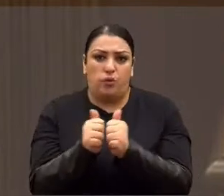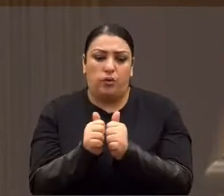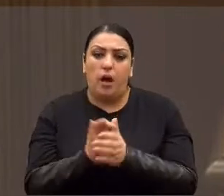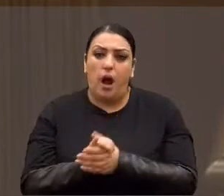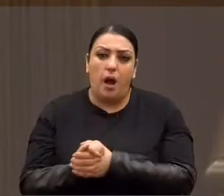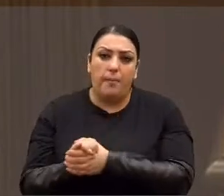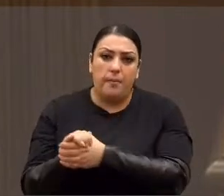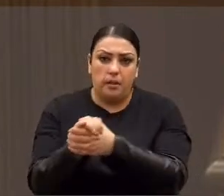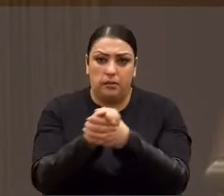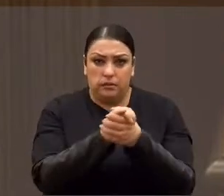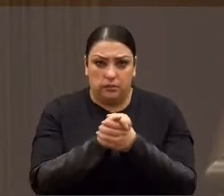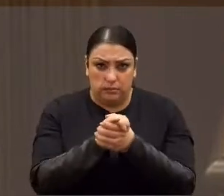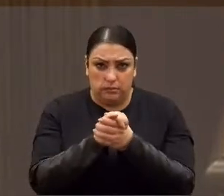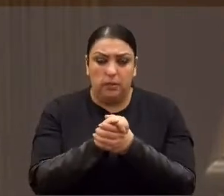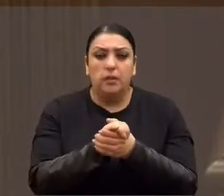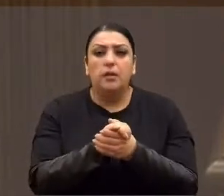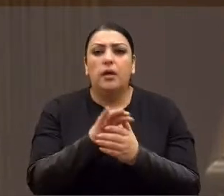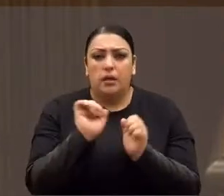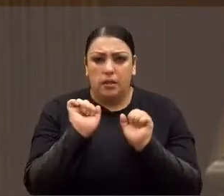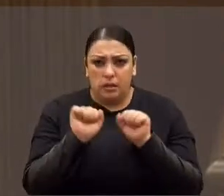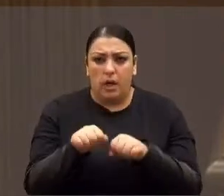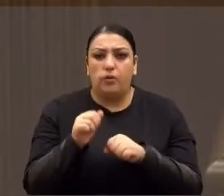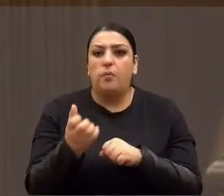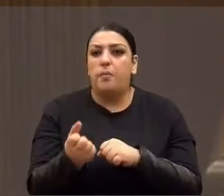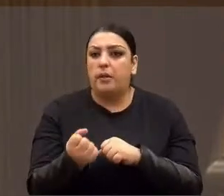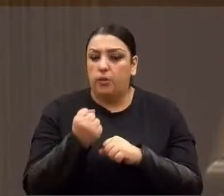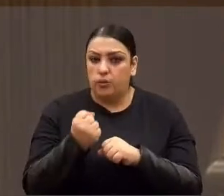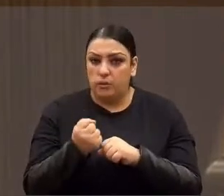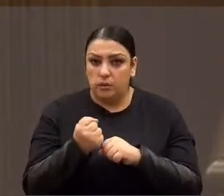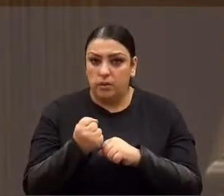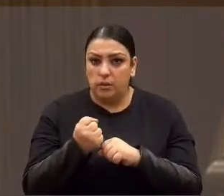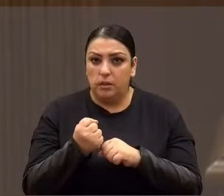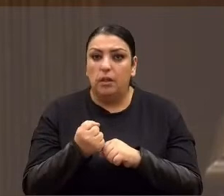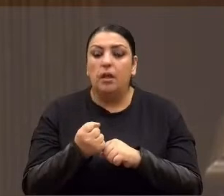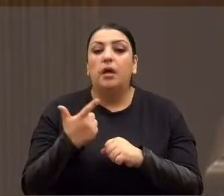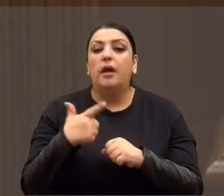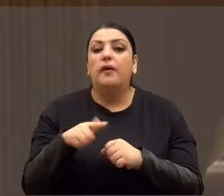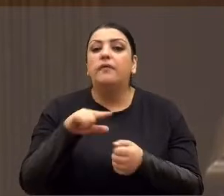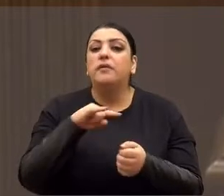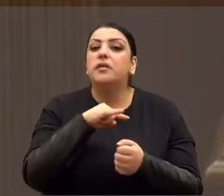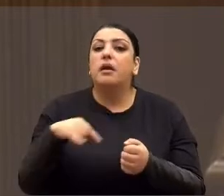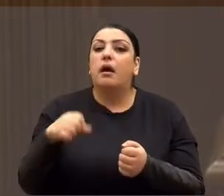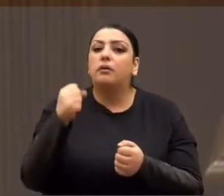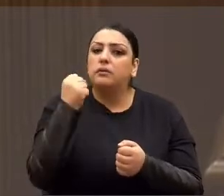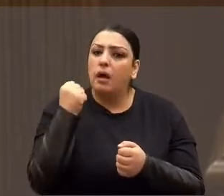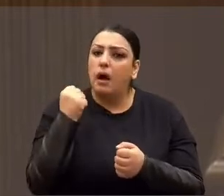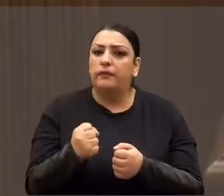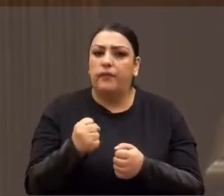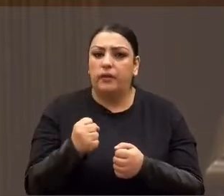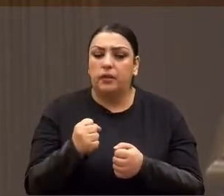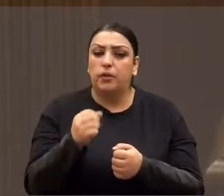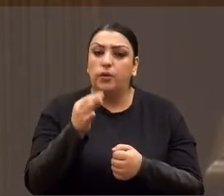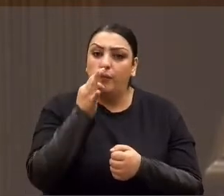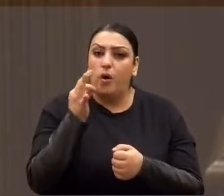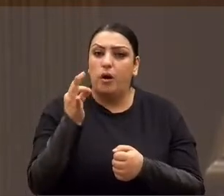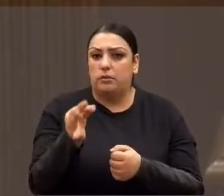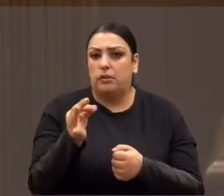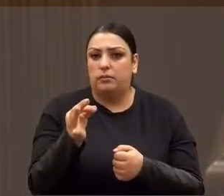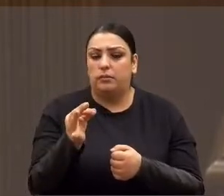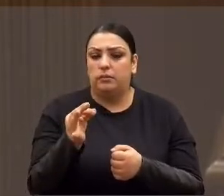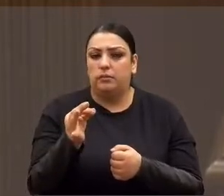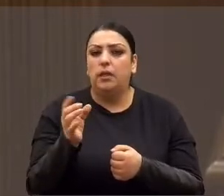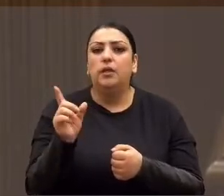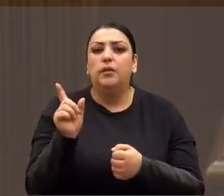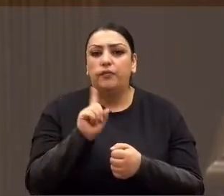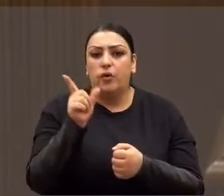ենք բռունց կազմել ու այդ բռունցքը սեղանին հարվածելով ասել,